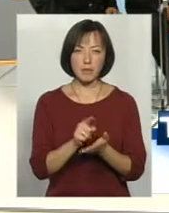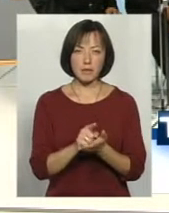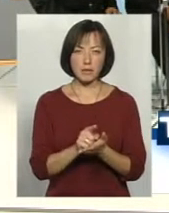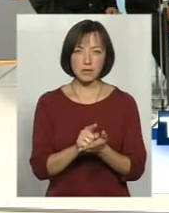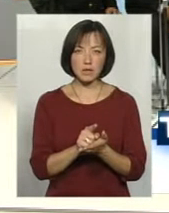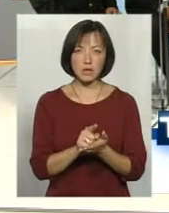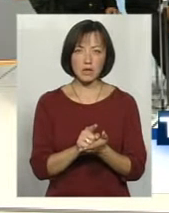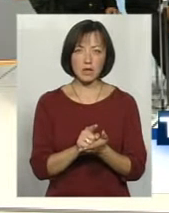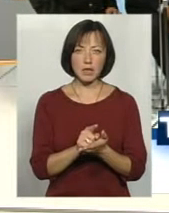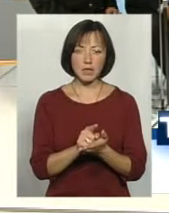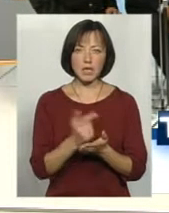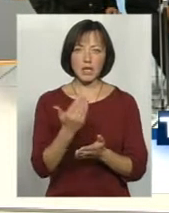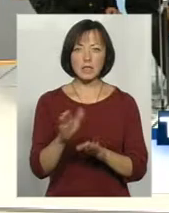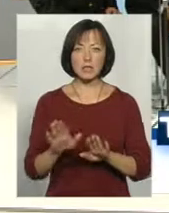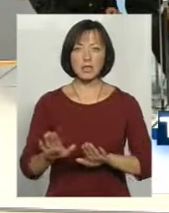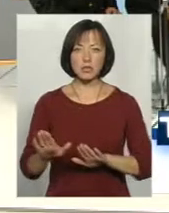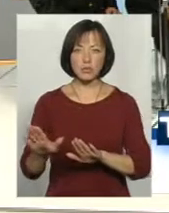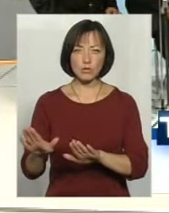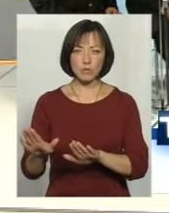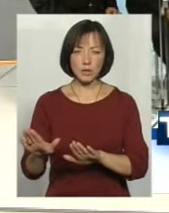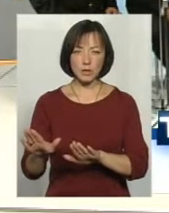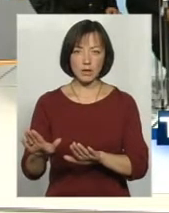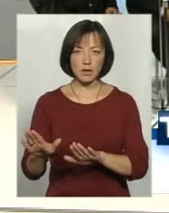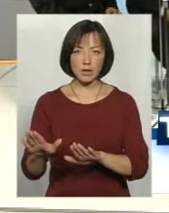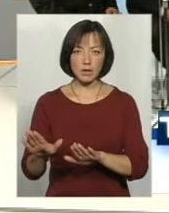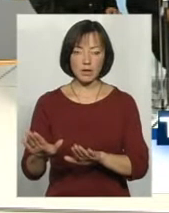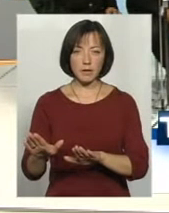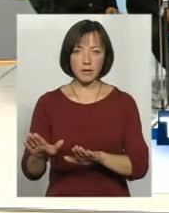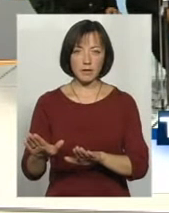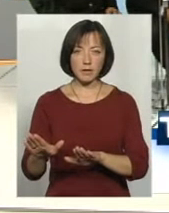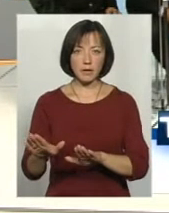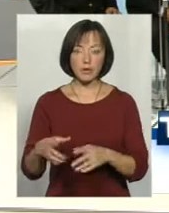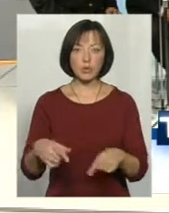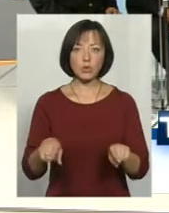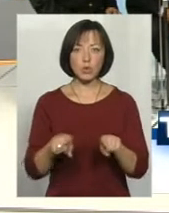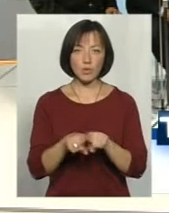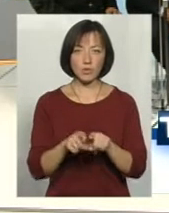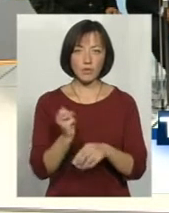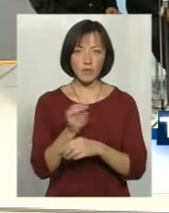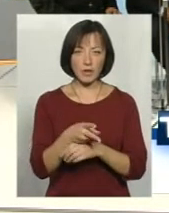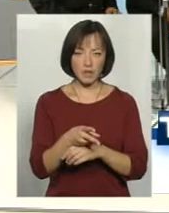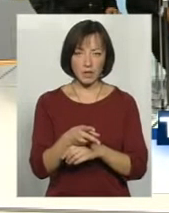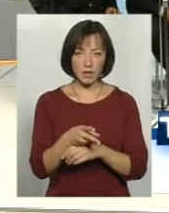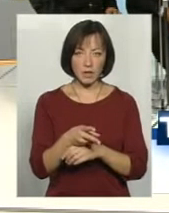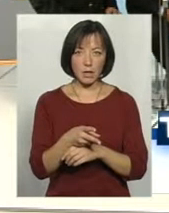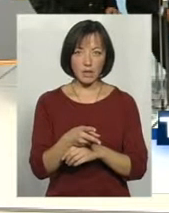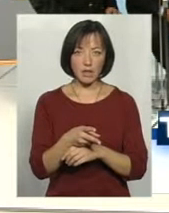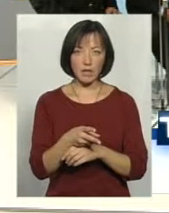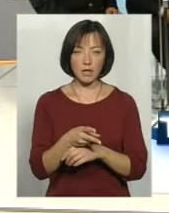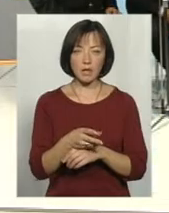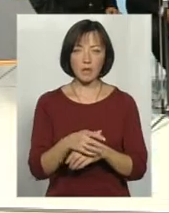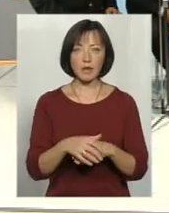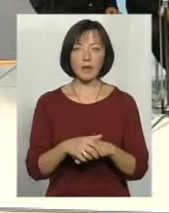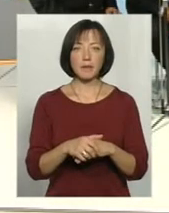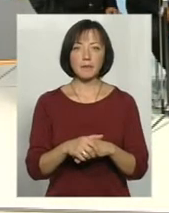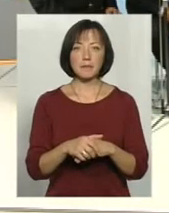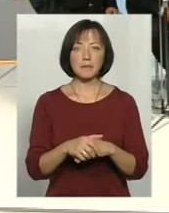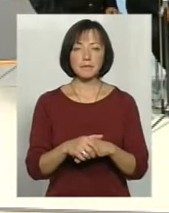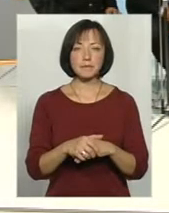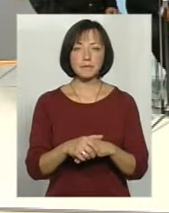її завгоспа Сибігу Олександра Петровича теж вигнали. Ну, його брат працює в МЧС, і